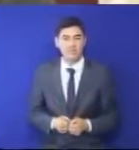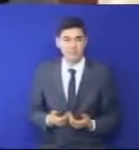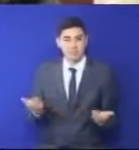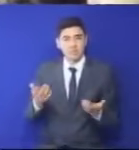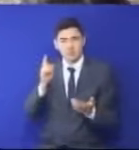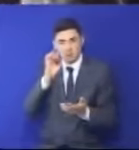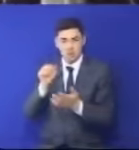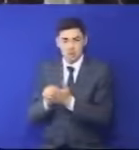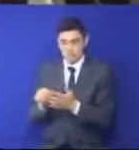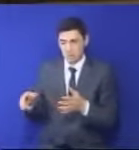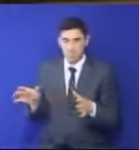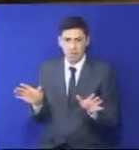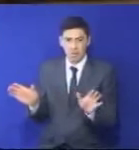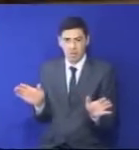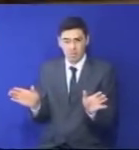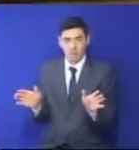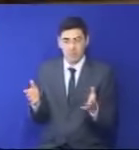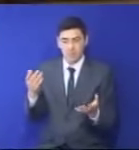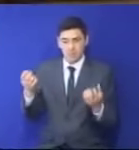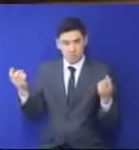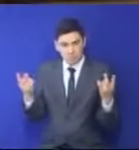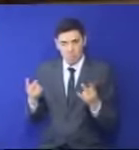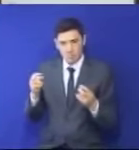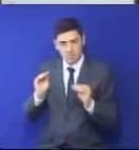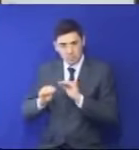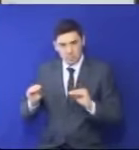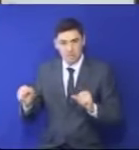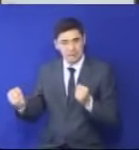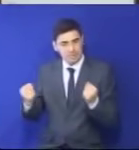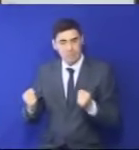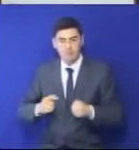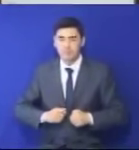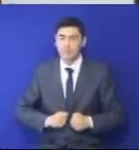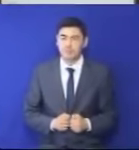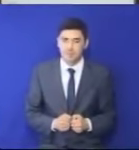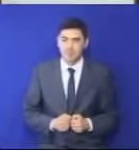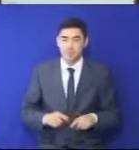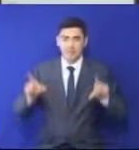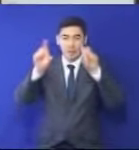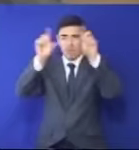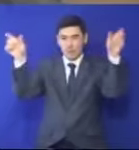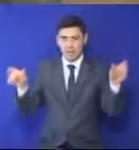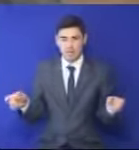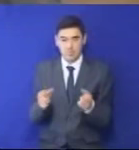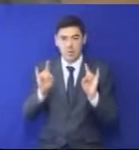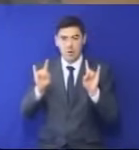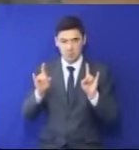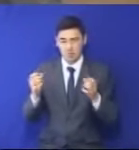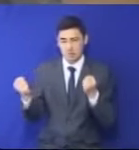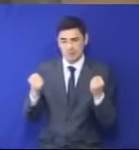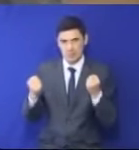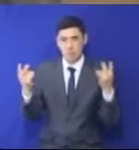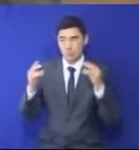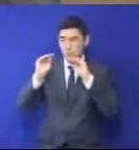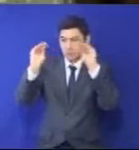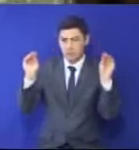көрдіңіздерме қозғалып тұр, егер оны бекітпесе құлап қалады деген. Терезе жақтауларын бекітпесе су өте беретін болады. Оған